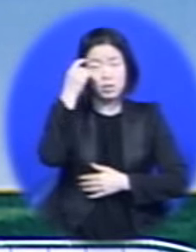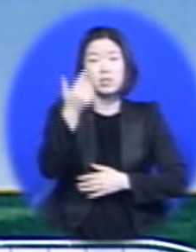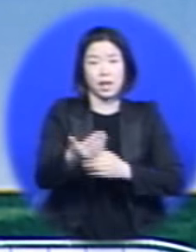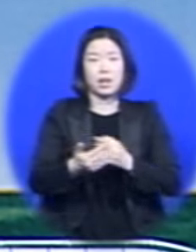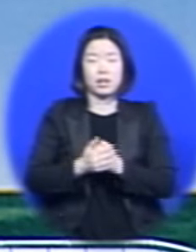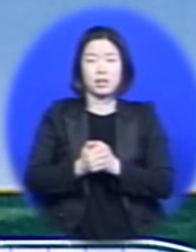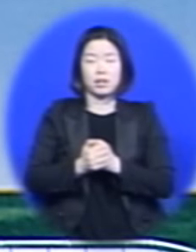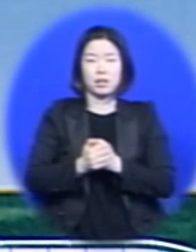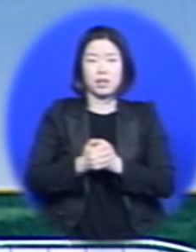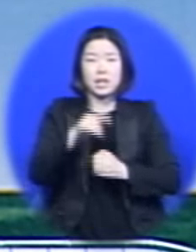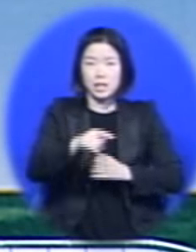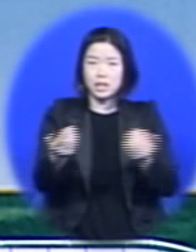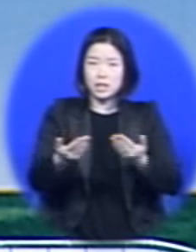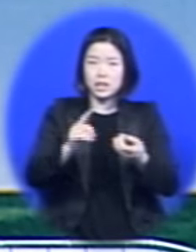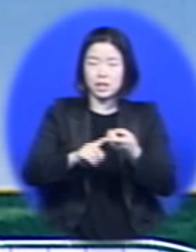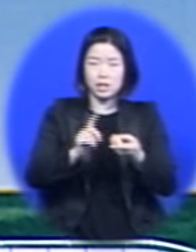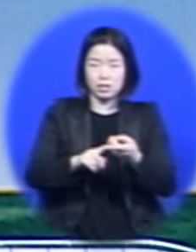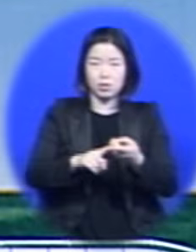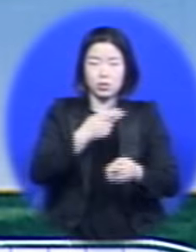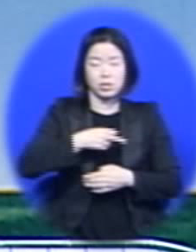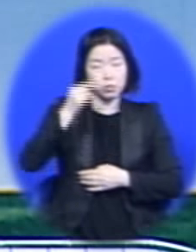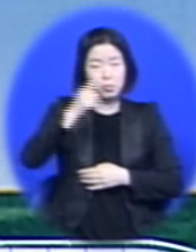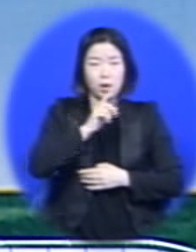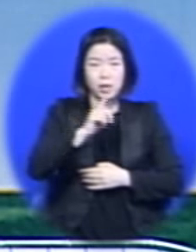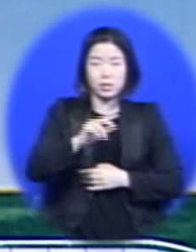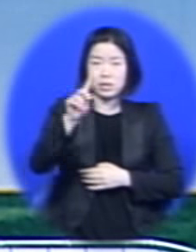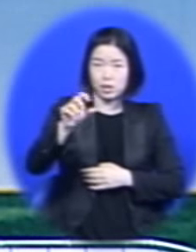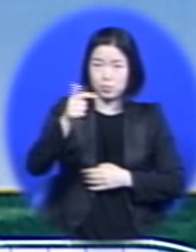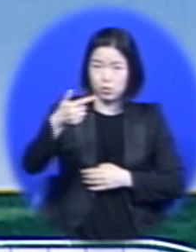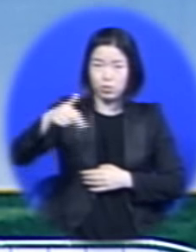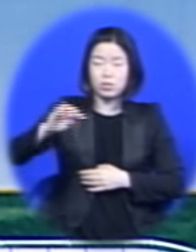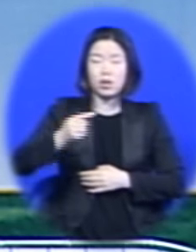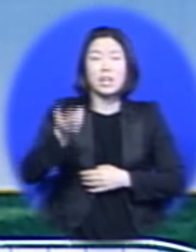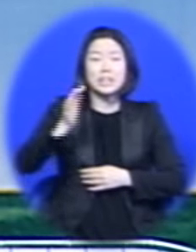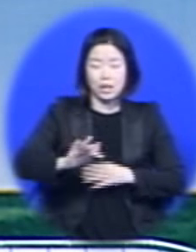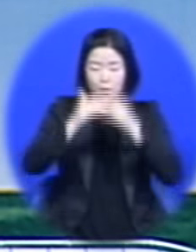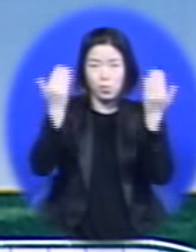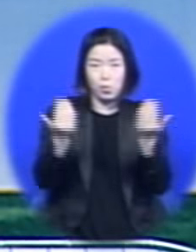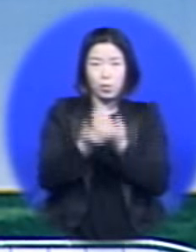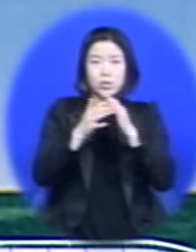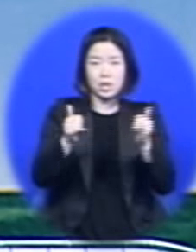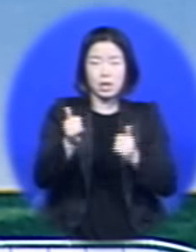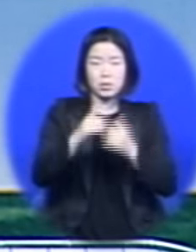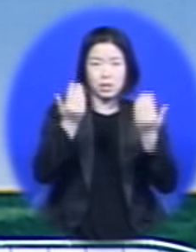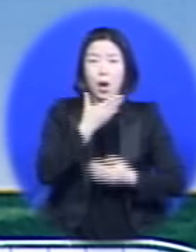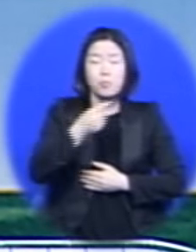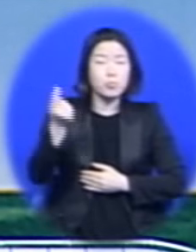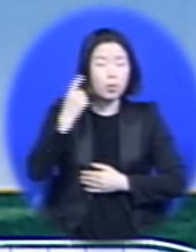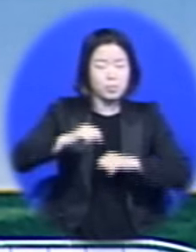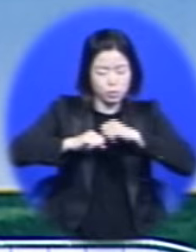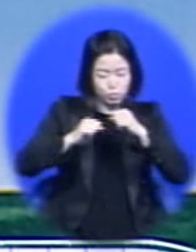사도 바울은 이 일에 대해서 이렇게 말씀합니다. 16절에 그러나 모든 사람이 다 복음에 순종한